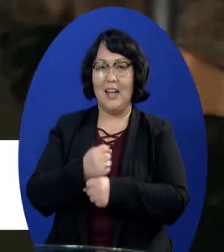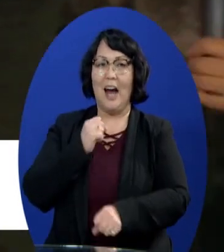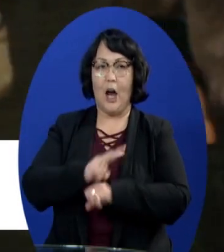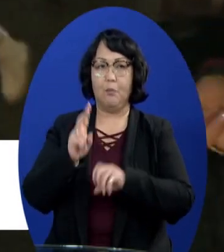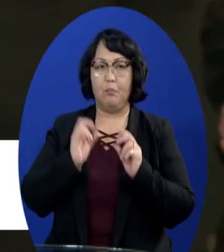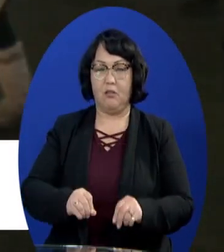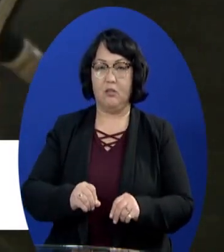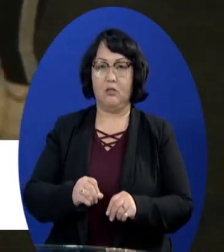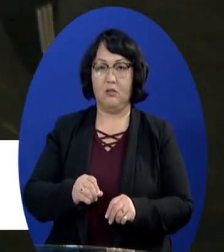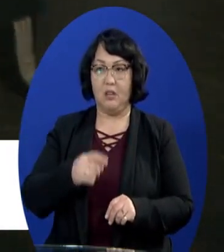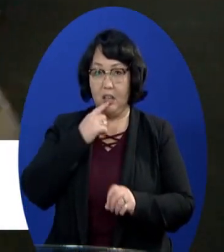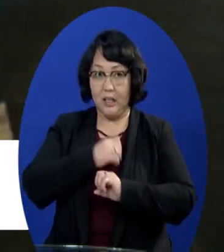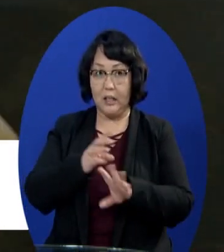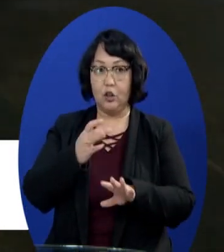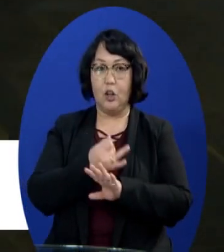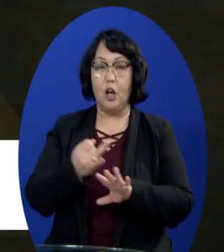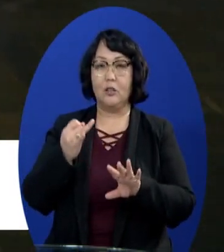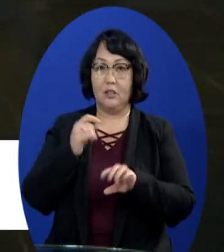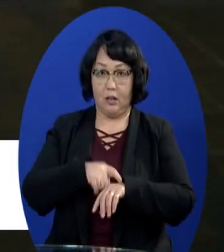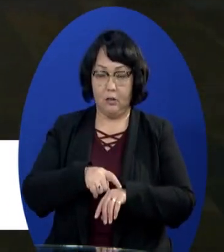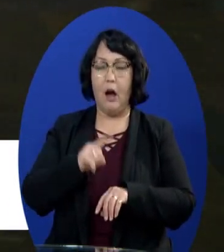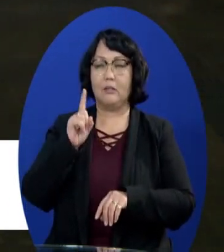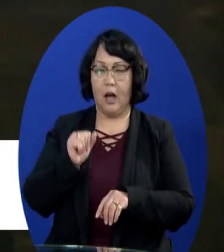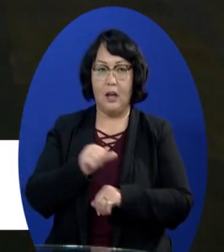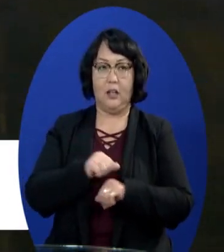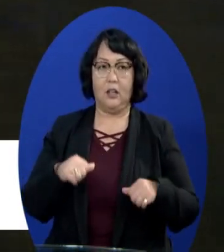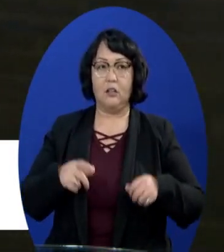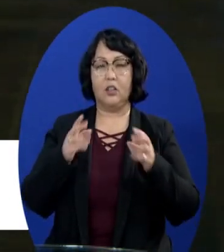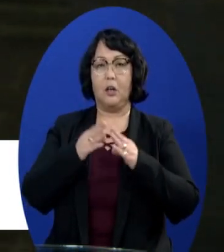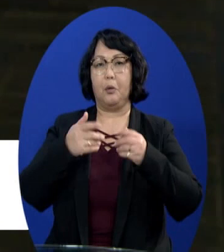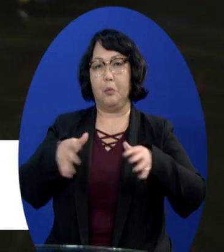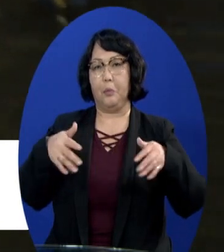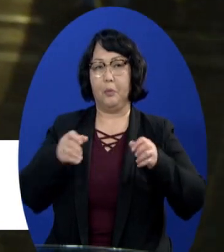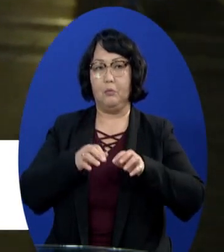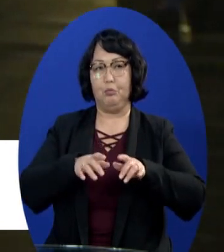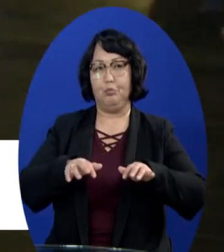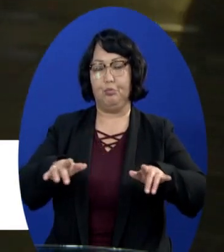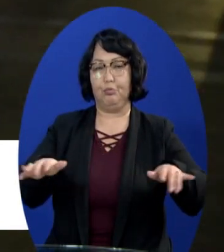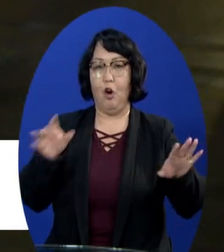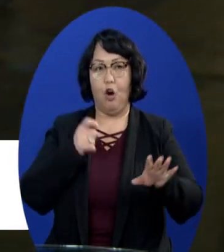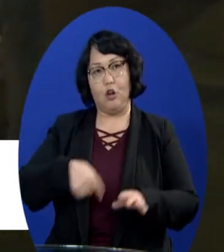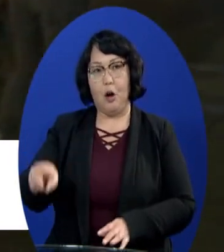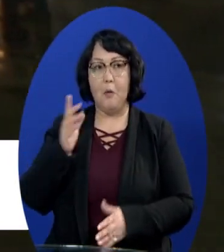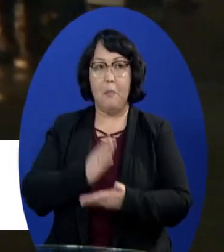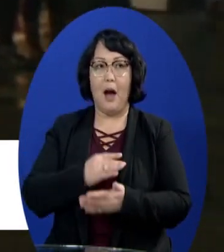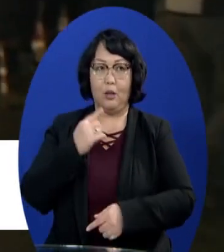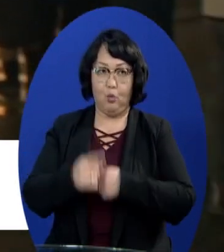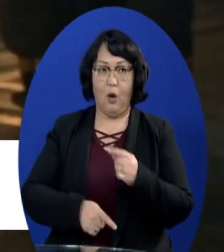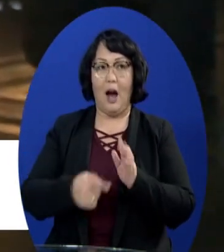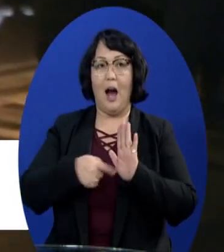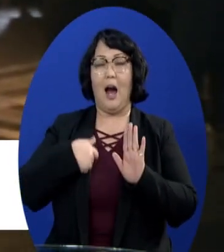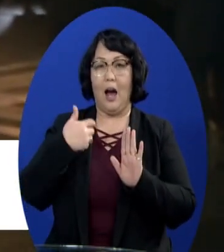аа. Тэгэхээр үс нөхцөл байдалтай холбогдуулан үзэгч та бүхэндээ за энэ цаг мөчид бас талбай дээр нөхцөл байдал ямар байгааг харууллаа.